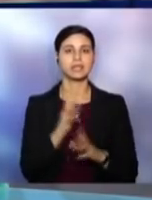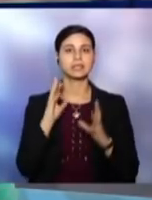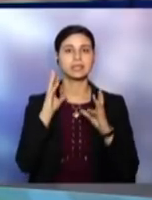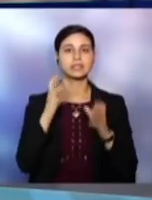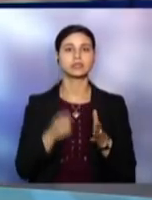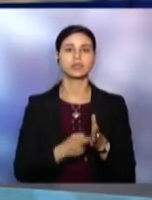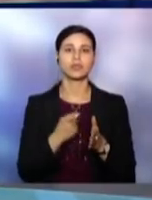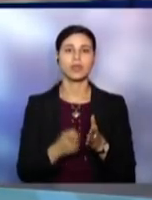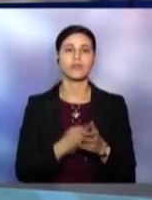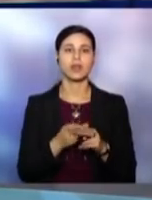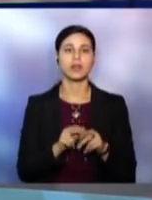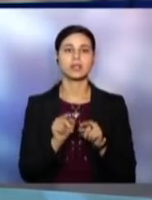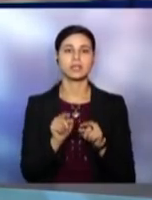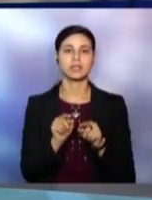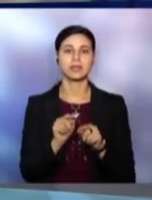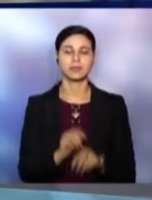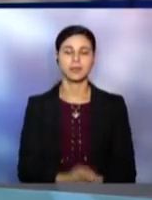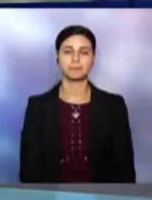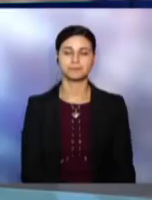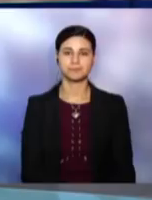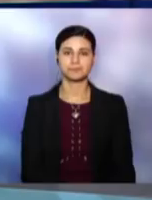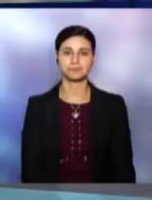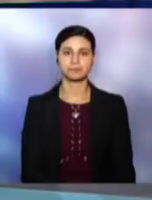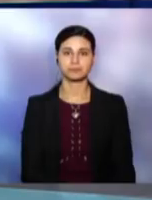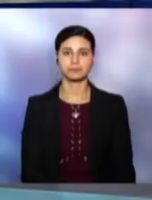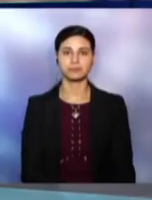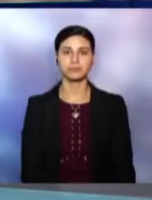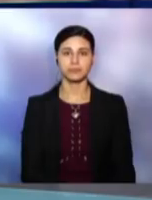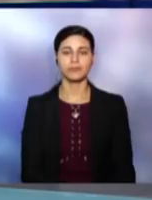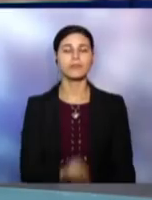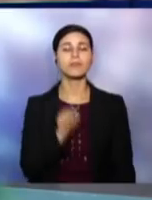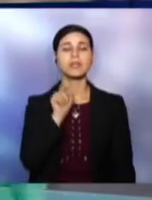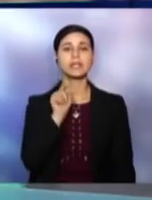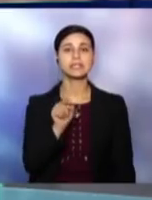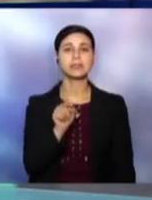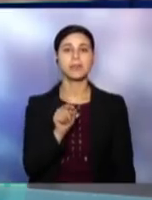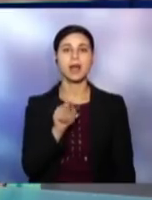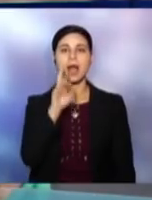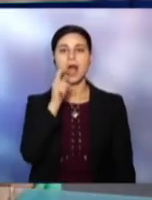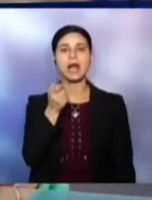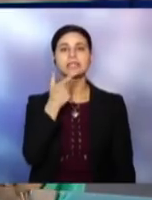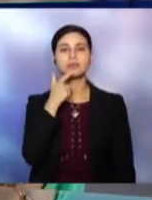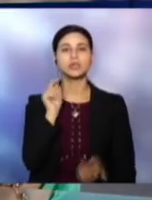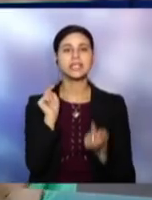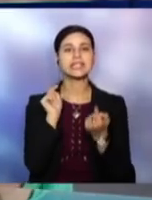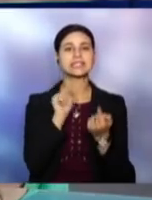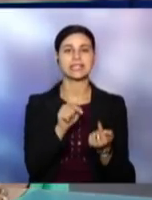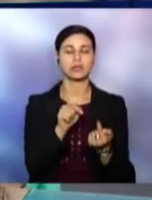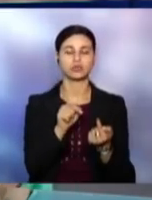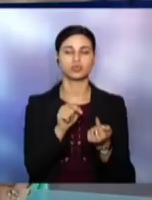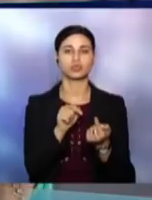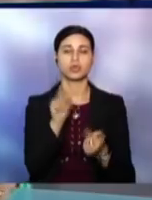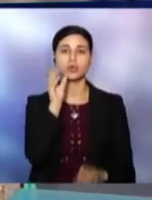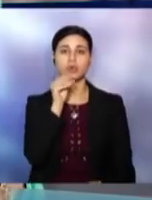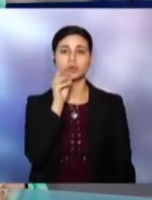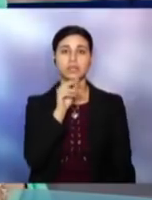კვლევა იმ ბაქტერი იმ ანტიბიოტიკ რეზისტენტულ შტამებზე, ანუ რეალურად მსოფლიომ დაიწყო მუშაობა, რომ აი